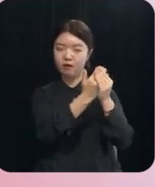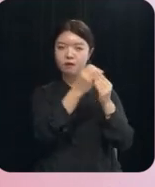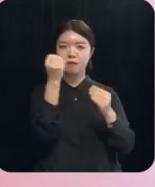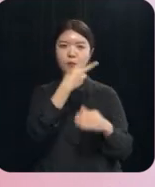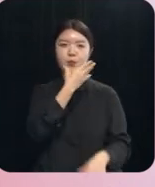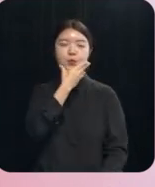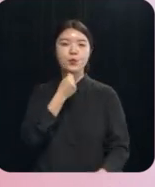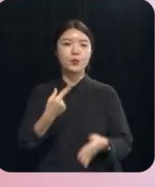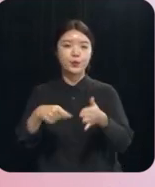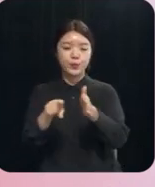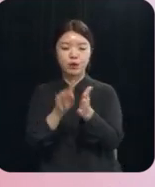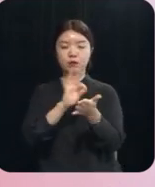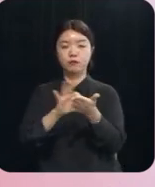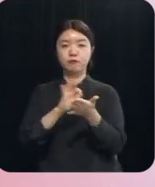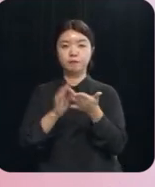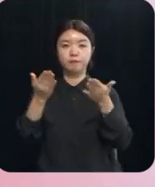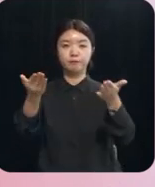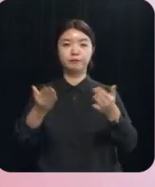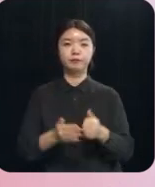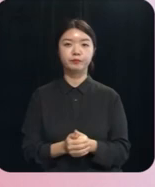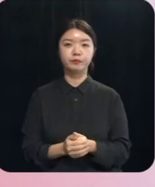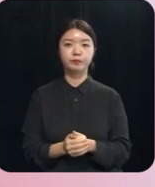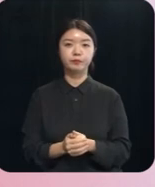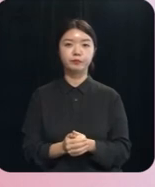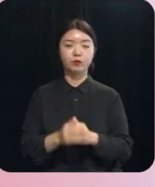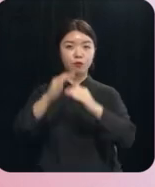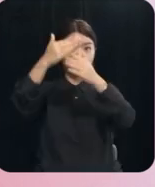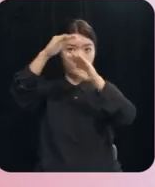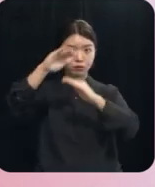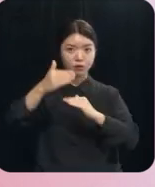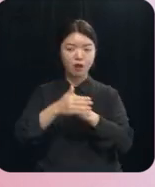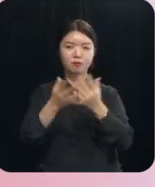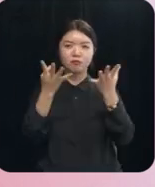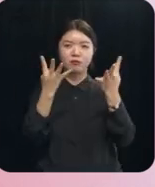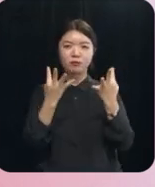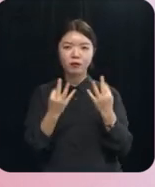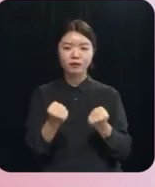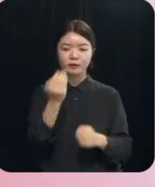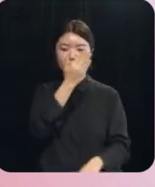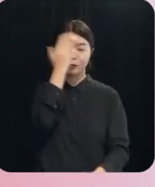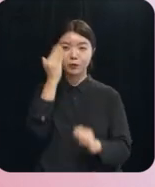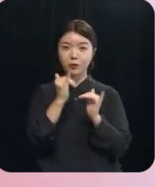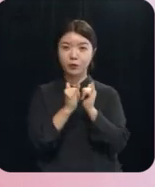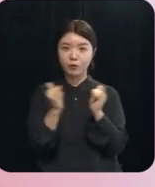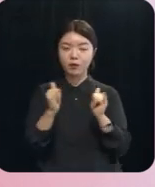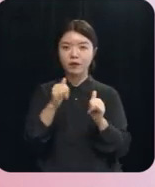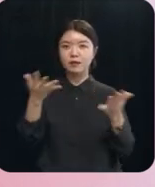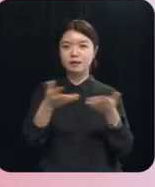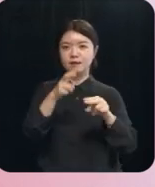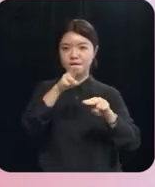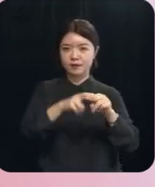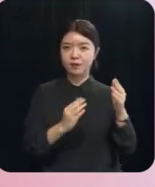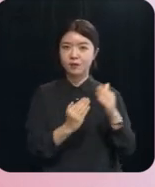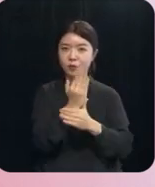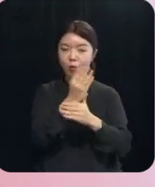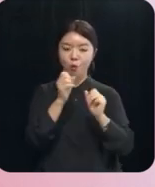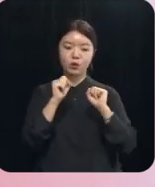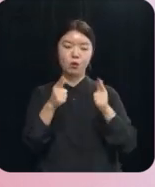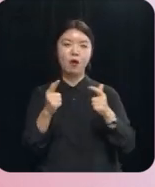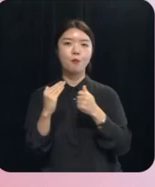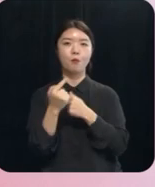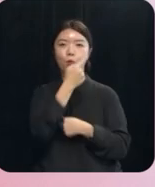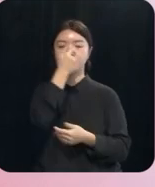복지를 위해서 사용하도록 하겠습니다. 과정에 수많은 청년의 일자리가 생기고 기회가 보장이 될